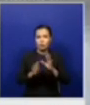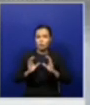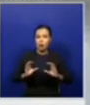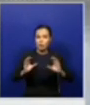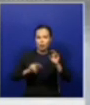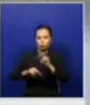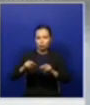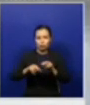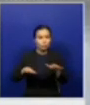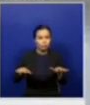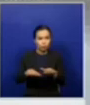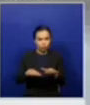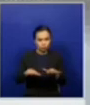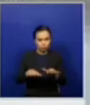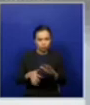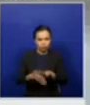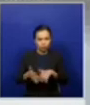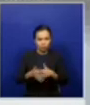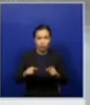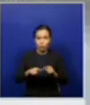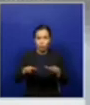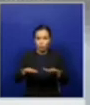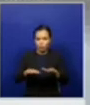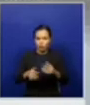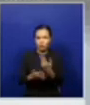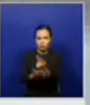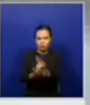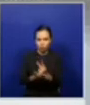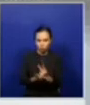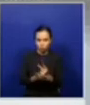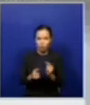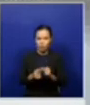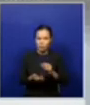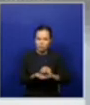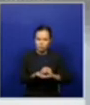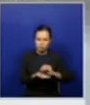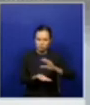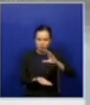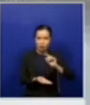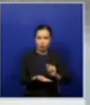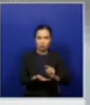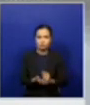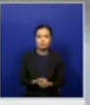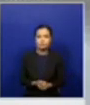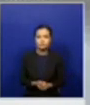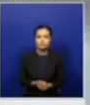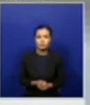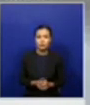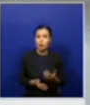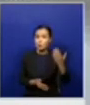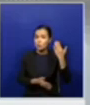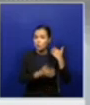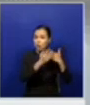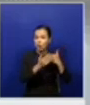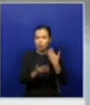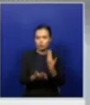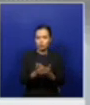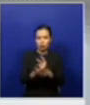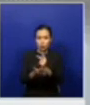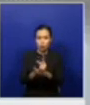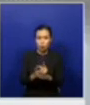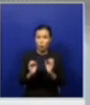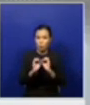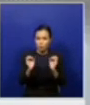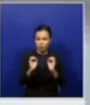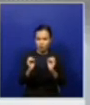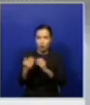กติทั้งที่กู้เงินจำนวนมหาศาลสูงสุดในประวัติศาสตร์การกู้เงินเป็นภา